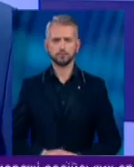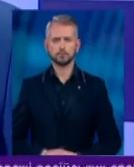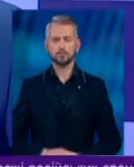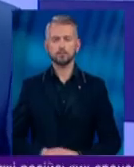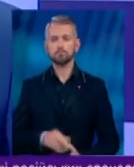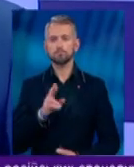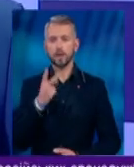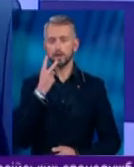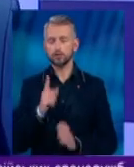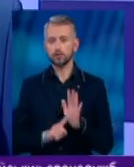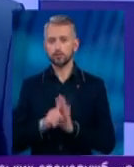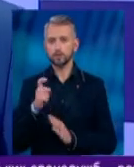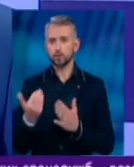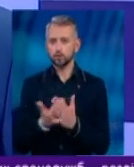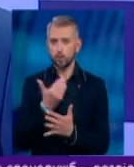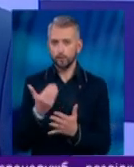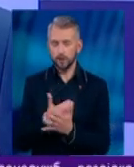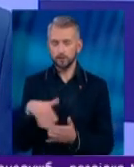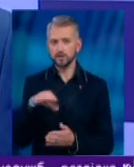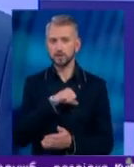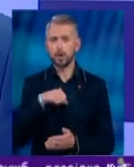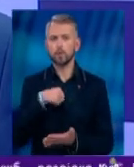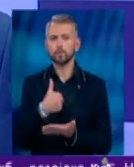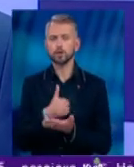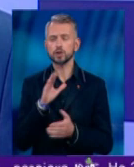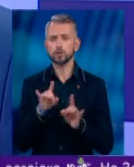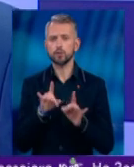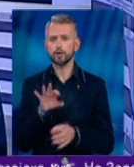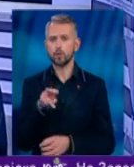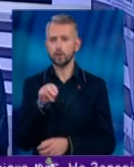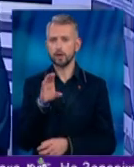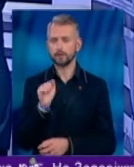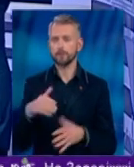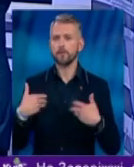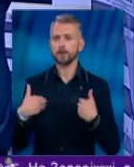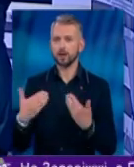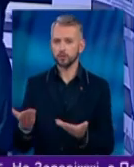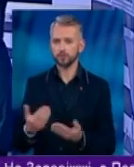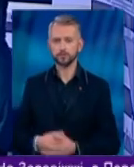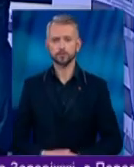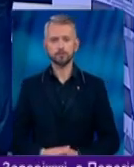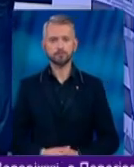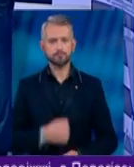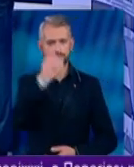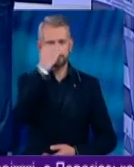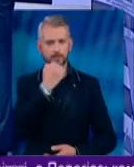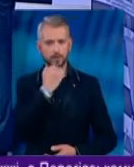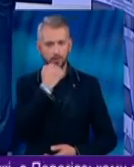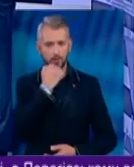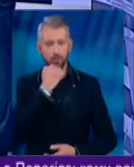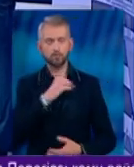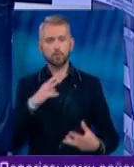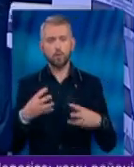А традиційно стартуємо з новин. Про все найголовніше розповість мій колега Олексо Кіпкало. Олексо, вітаю. Тобі слово. Дякую тобі, Владиславе.